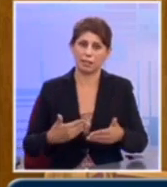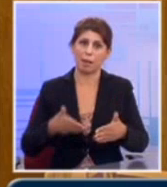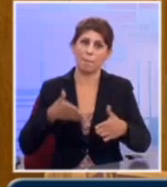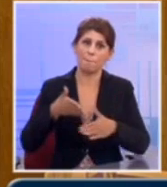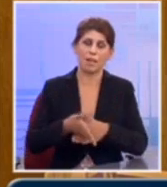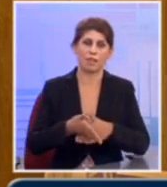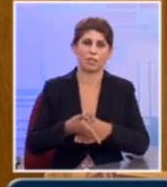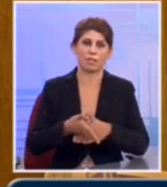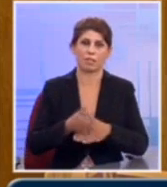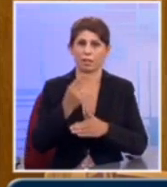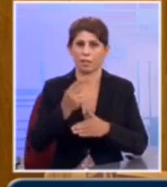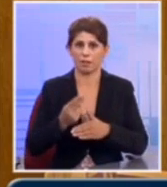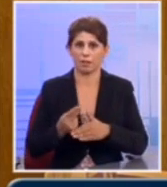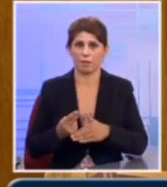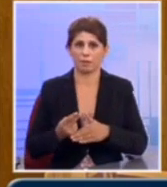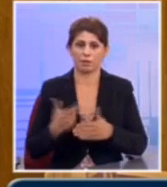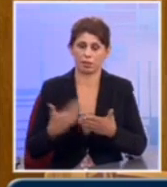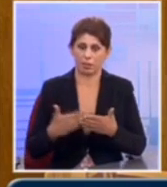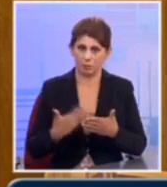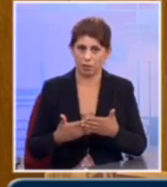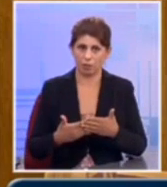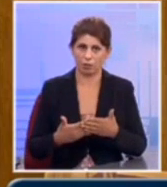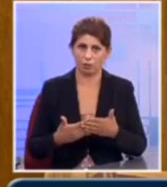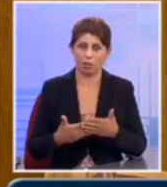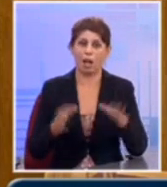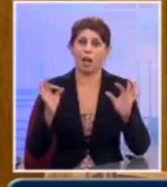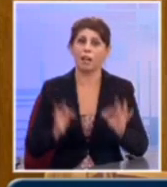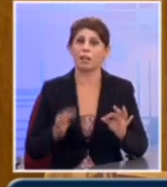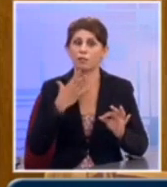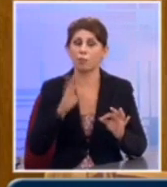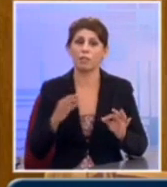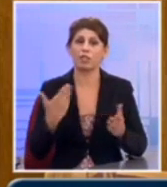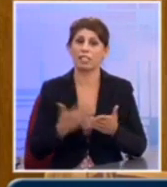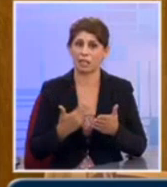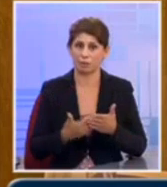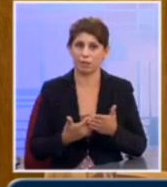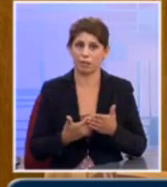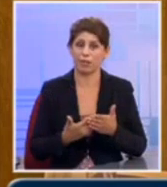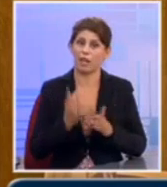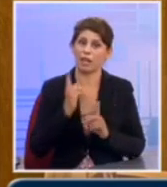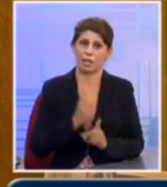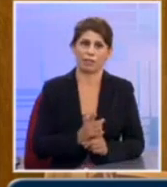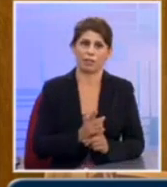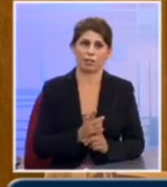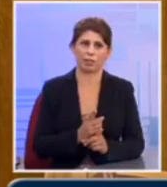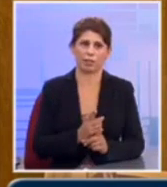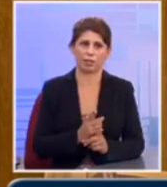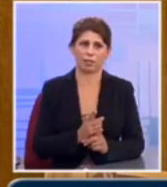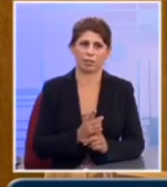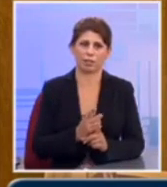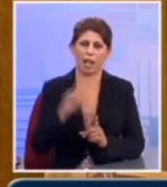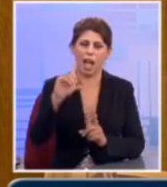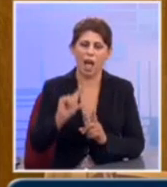παρέμβαση για θέματα τεκμηρίων ακριβώς επειδή τα τεκμήρια ιδιαίτερα για τους